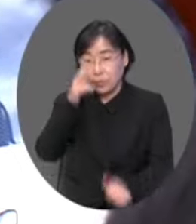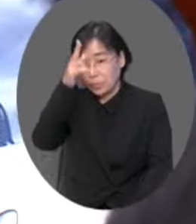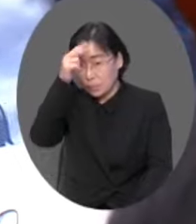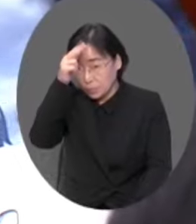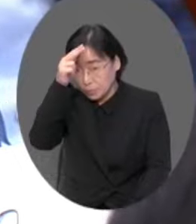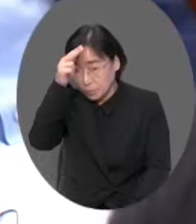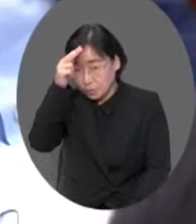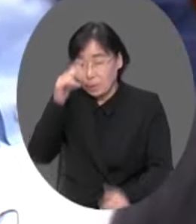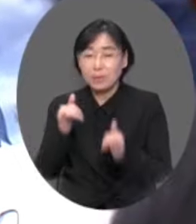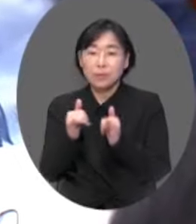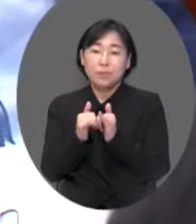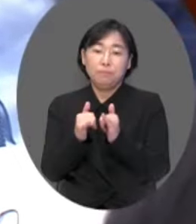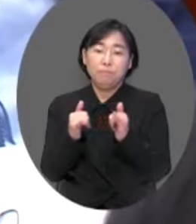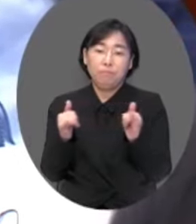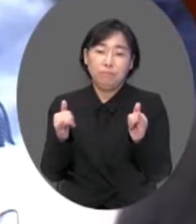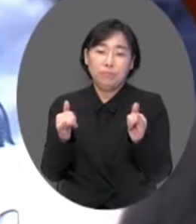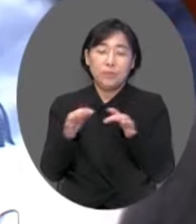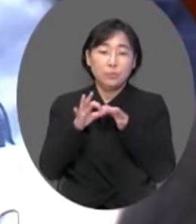수사관,